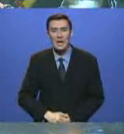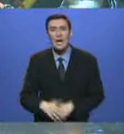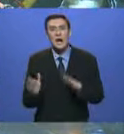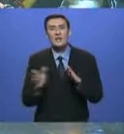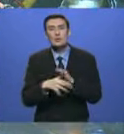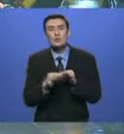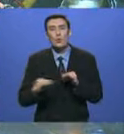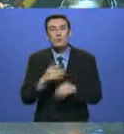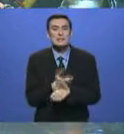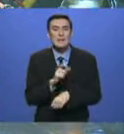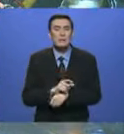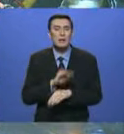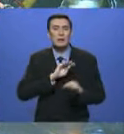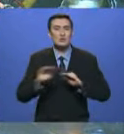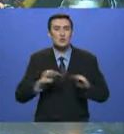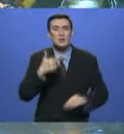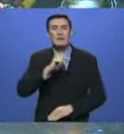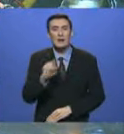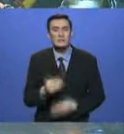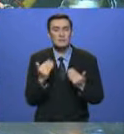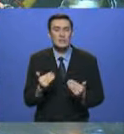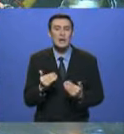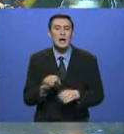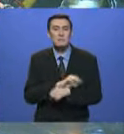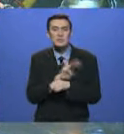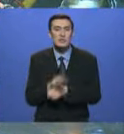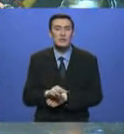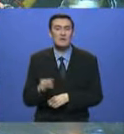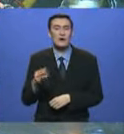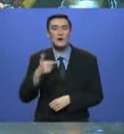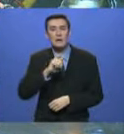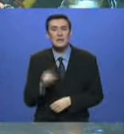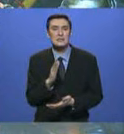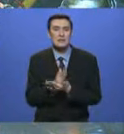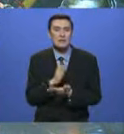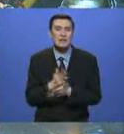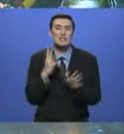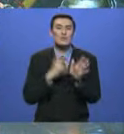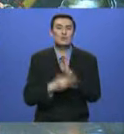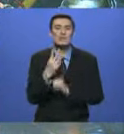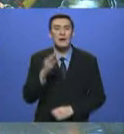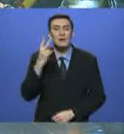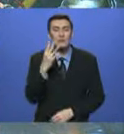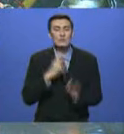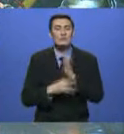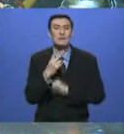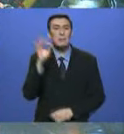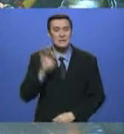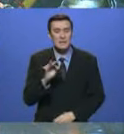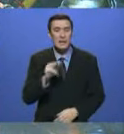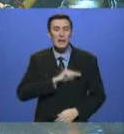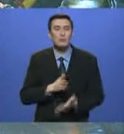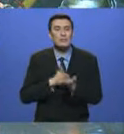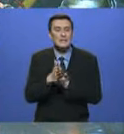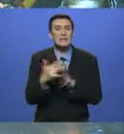Атырауская область – одна из самых газифицированных в стране. На сегодня степень обеспеченности голубым топливом в регионе составляет 92%. Теперь работа нацелена